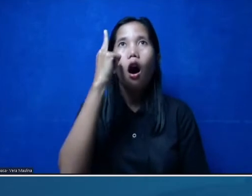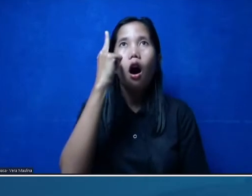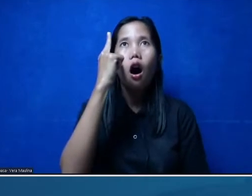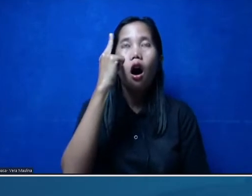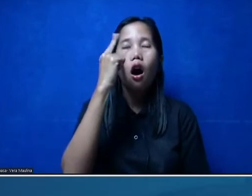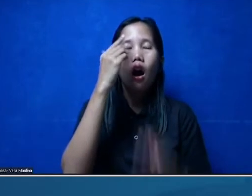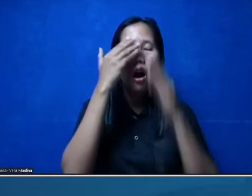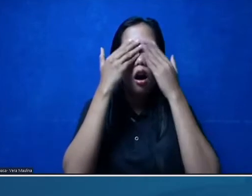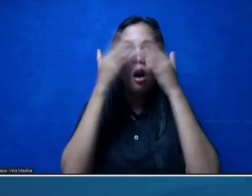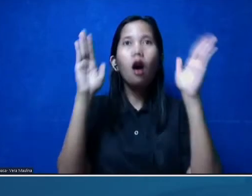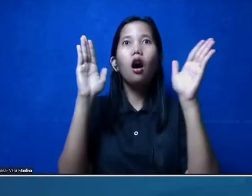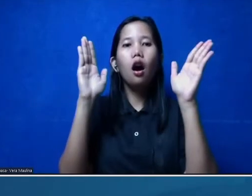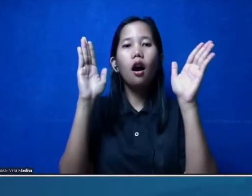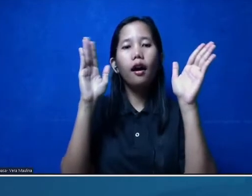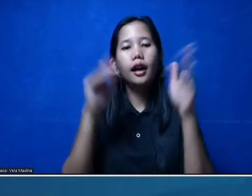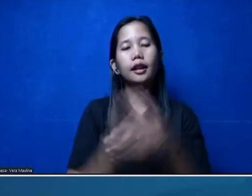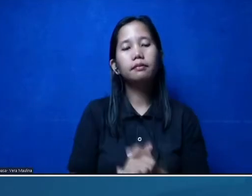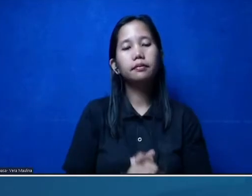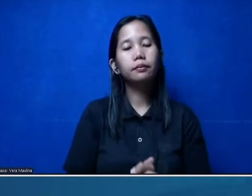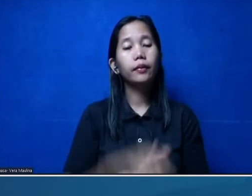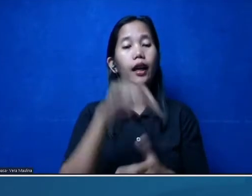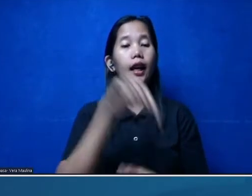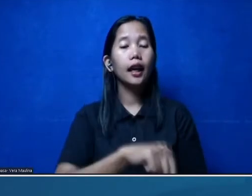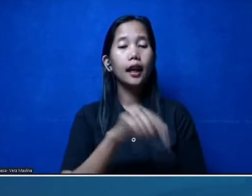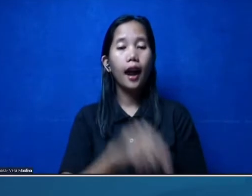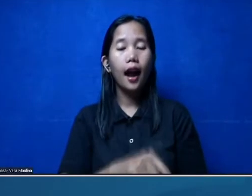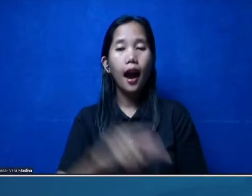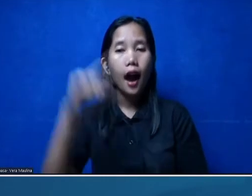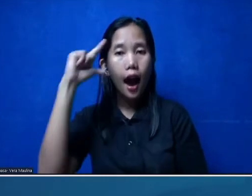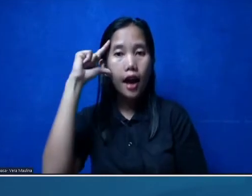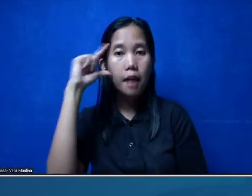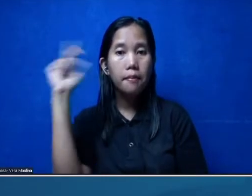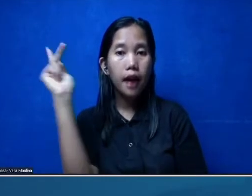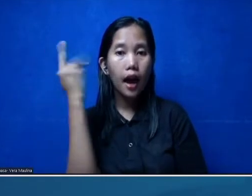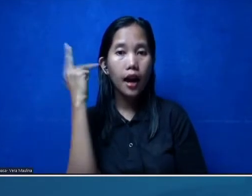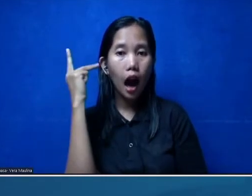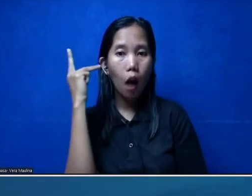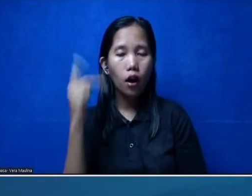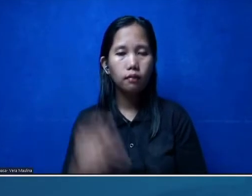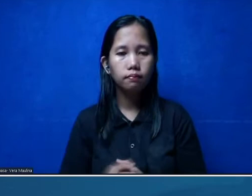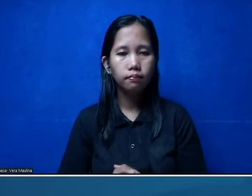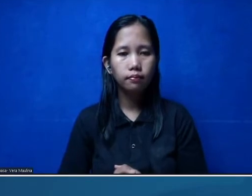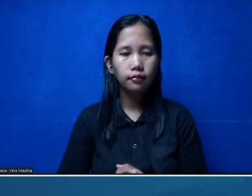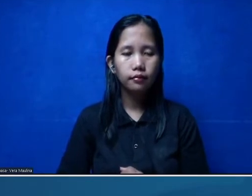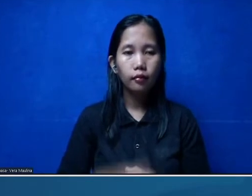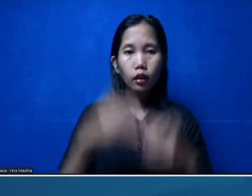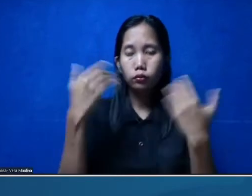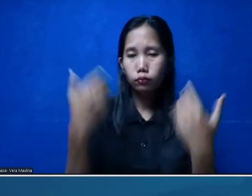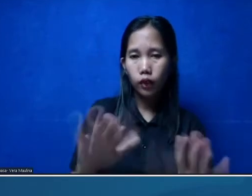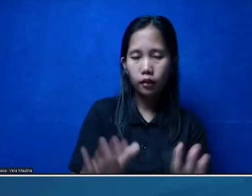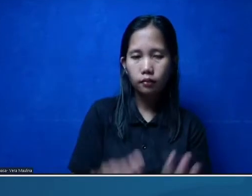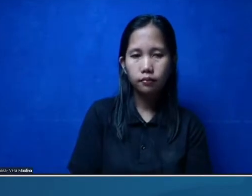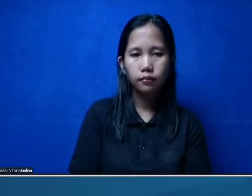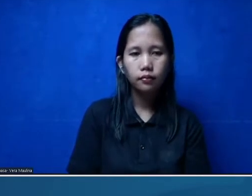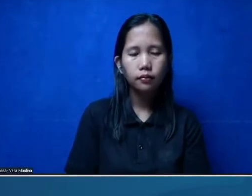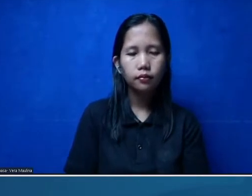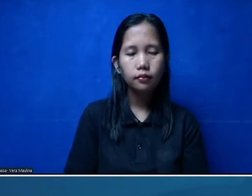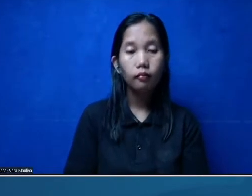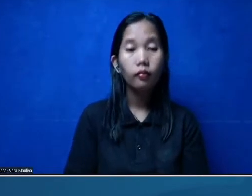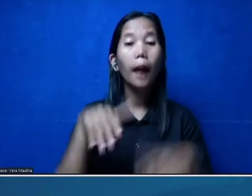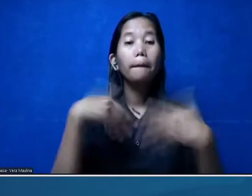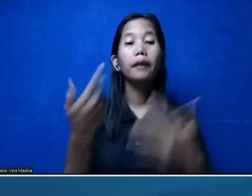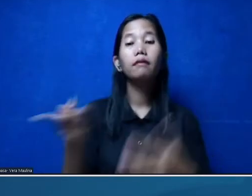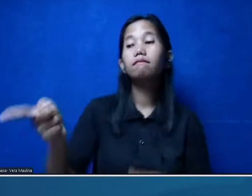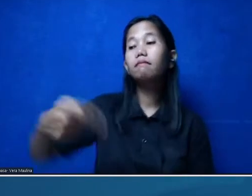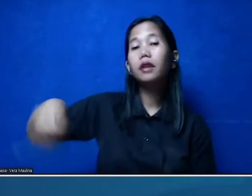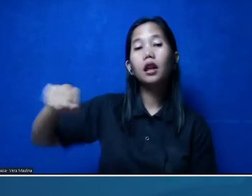Hawa sudah jatuh dalam dosa saudara yang dikasihi oleh Tuhan Apa yang membuat Adam dan Hawa berdosa ini